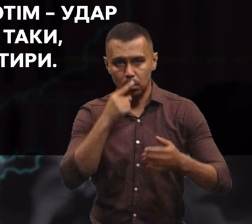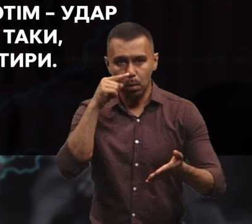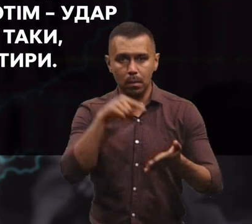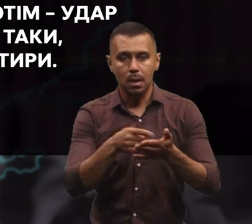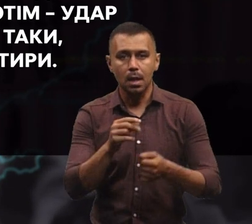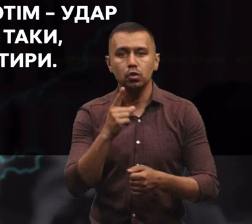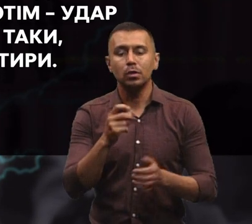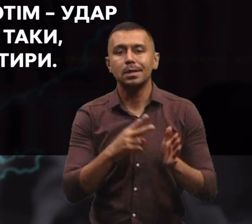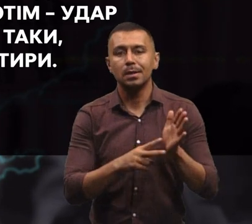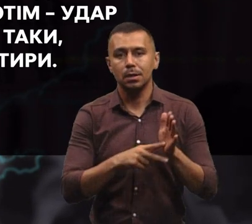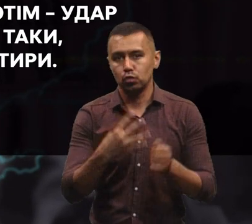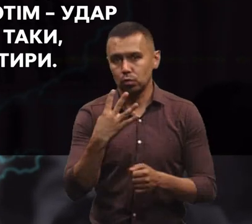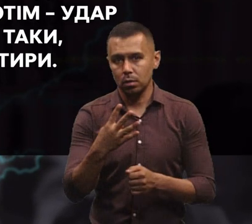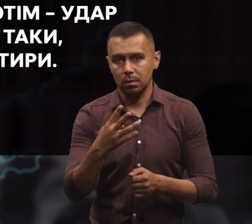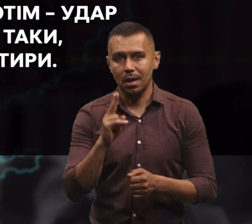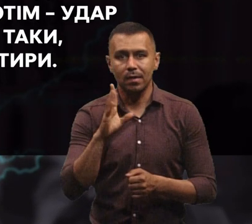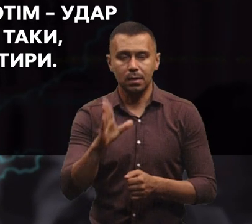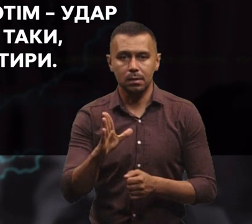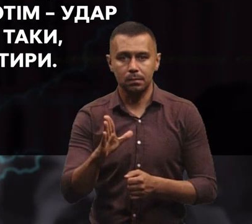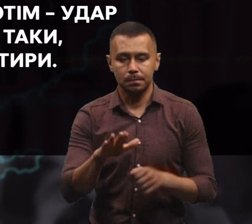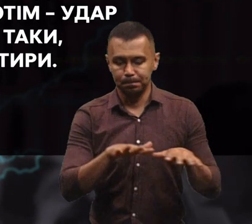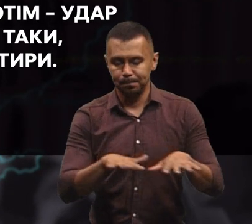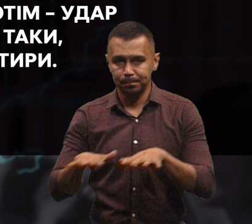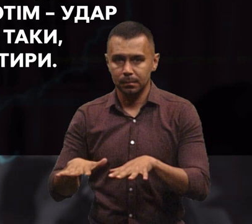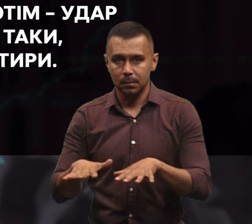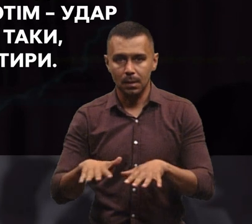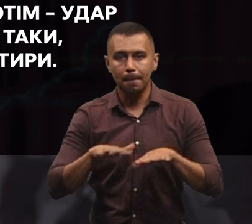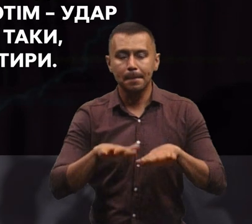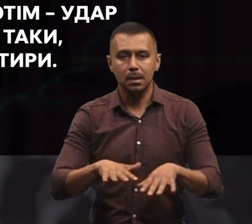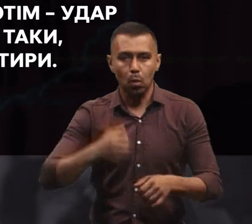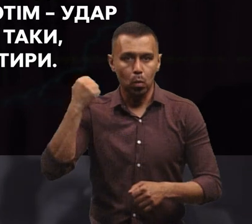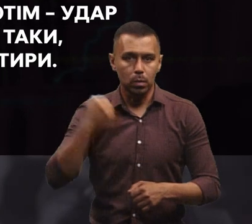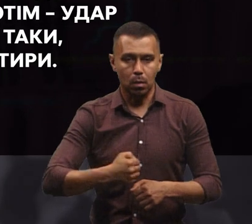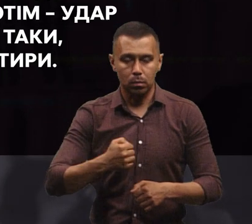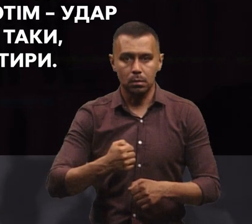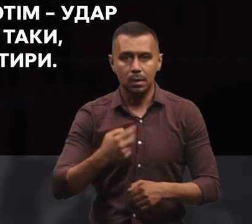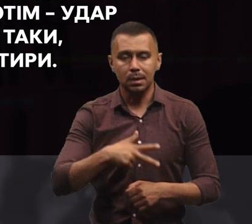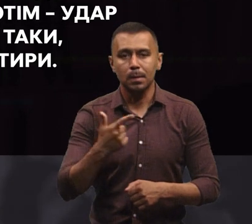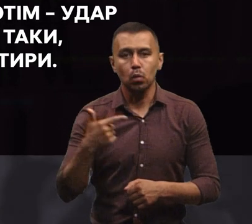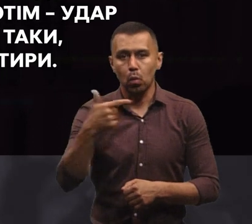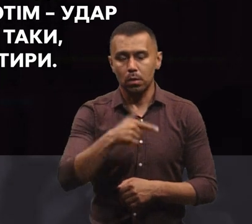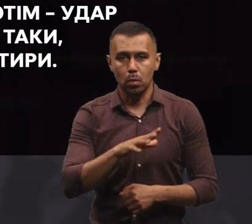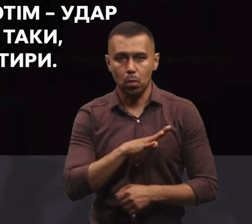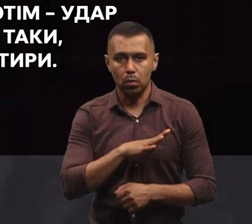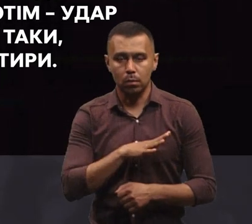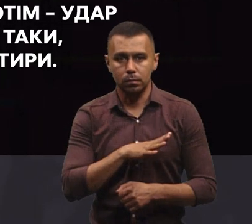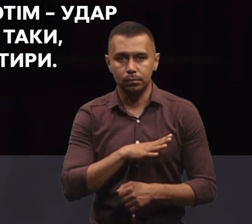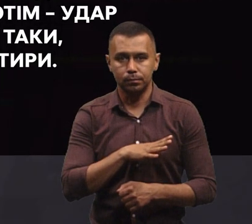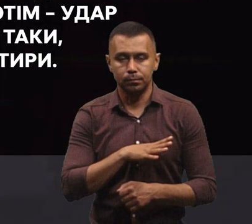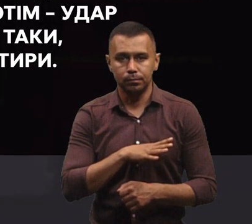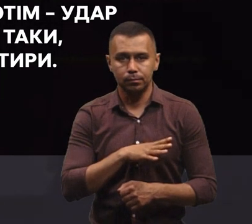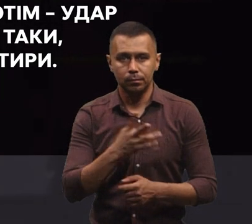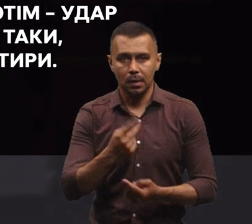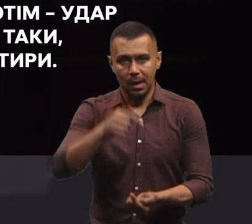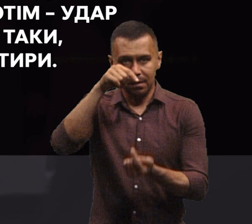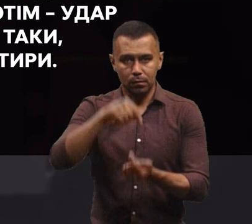для 174 квартир в локації місця удару. Після удару 31 грудня було ідентифіковано